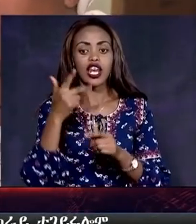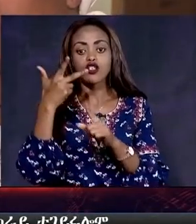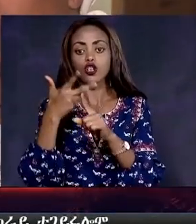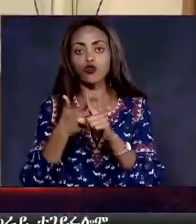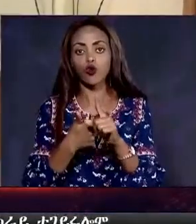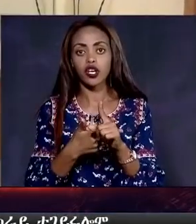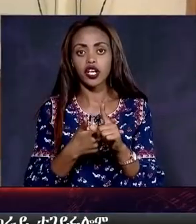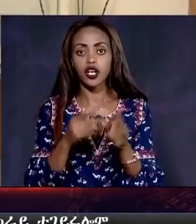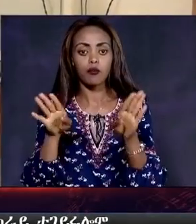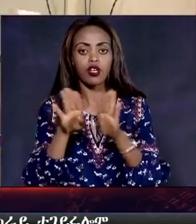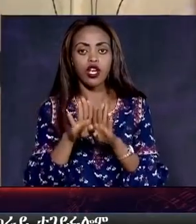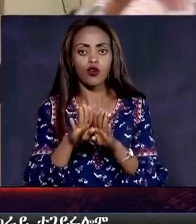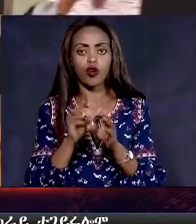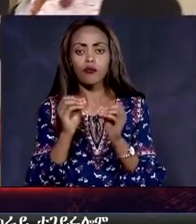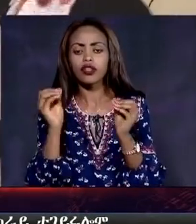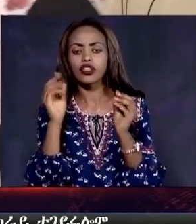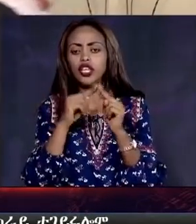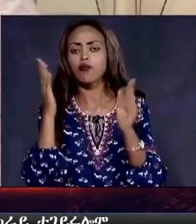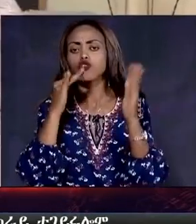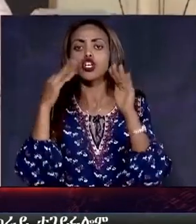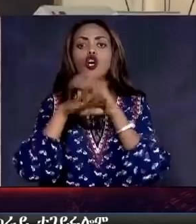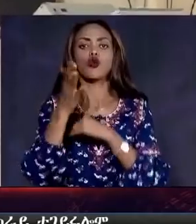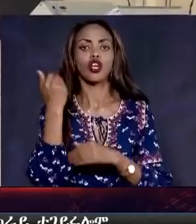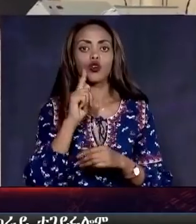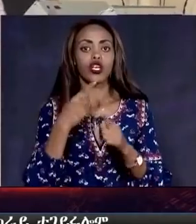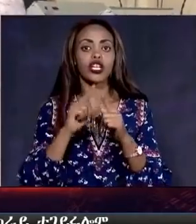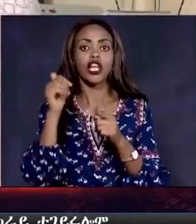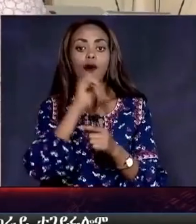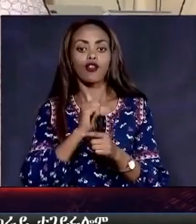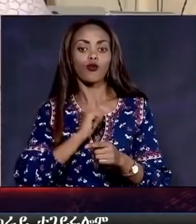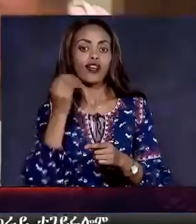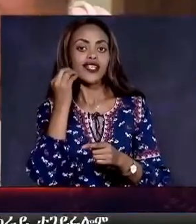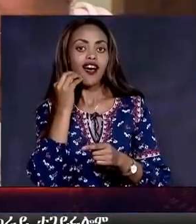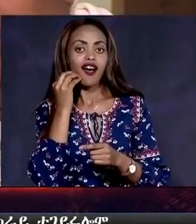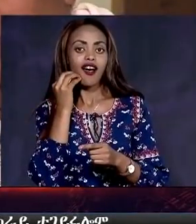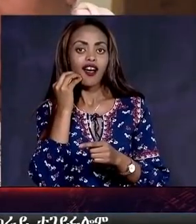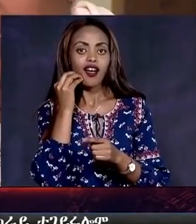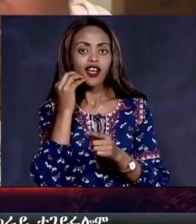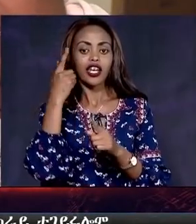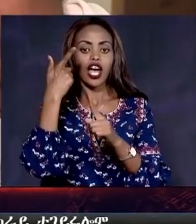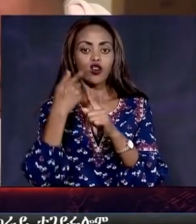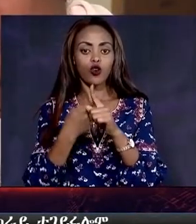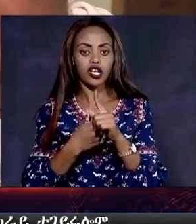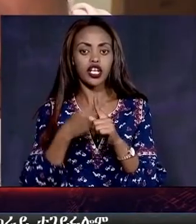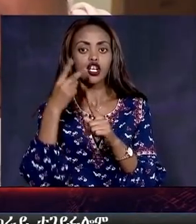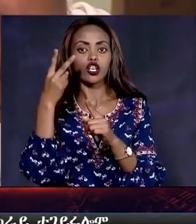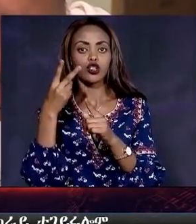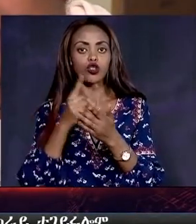ወርሒ ምዕፃብ እዩ ብጣዕሚ ችግር ክእትየና ነይሩ እዩ ግን እታ በዓልቲ ገዛ ናይ ሓደ ወርሒ ክልተ